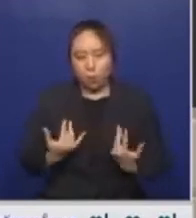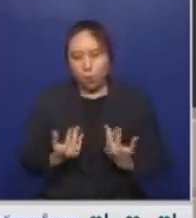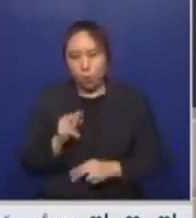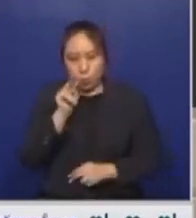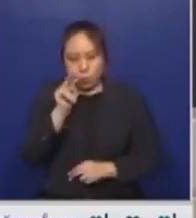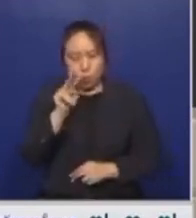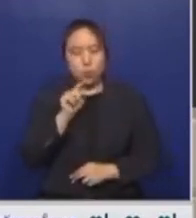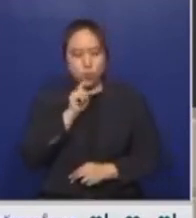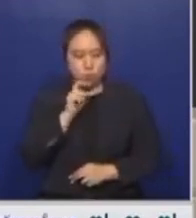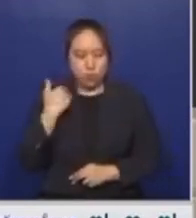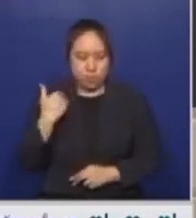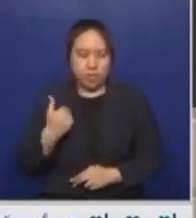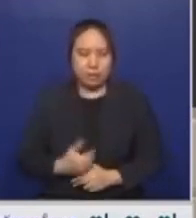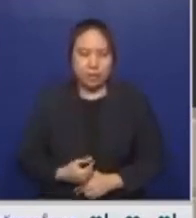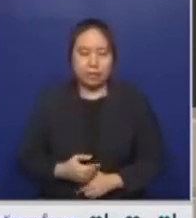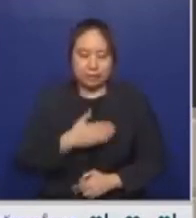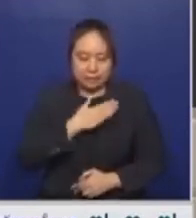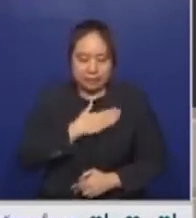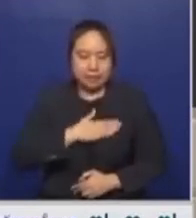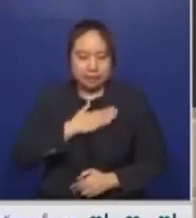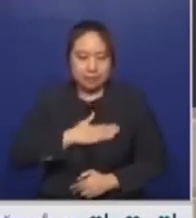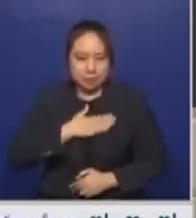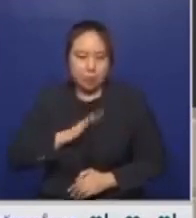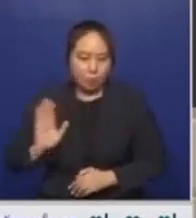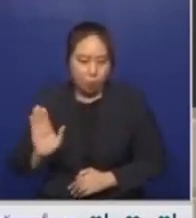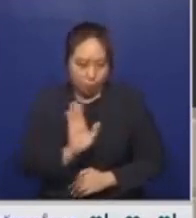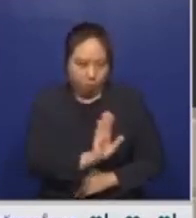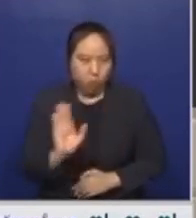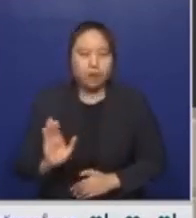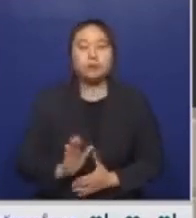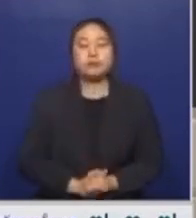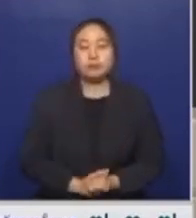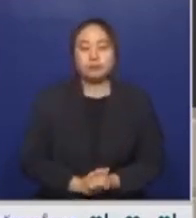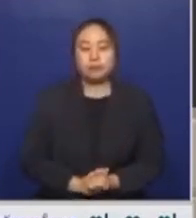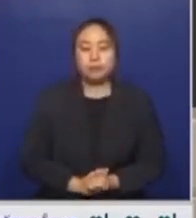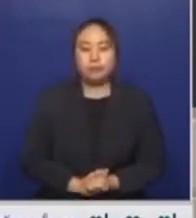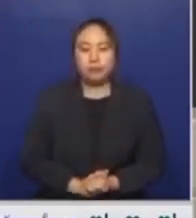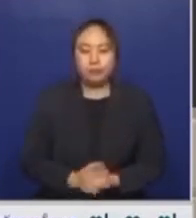อยู่ครับต้องเก็บสติกันไว้นะครับครับ ครับ ต่อไปจะเป็น ขอบคุณครับท่านประธานครับ